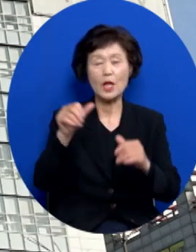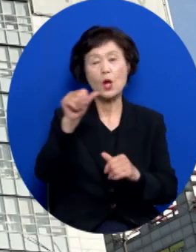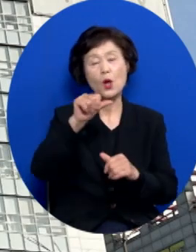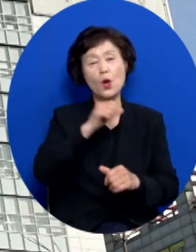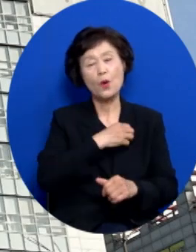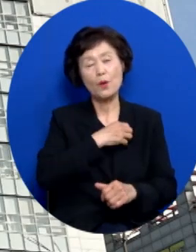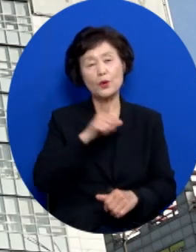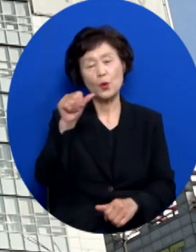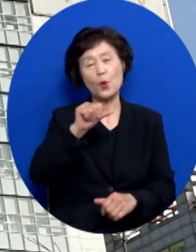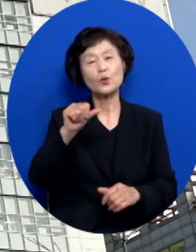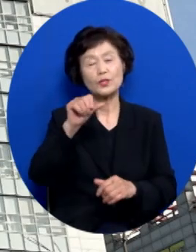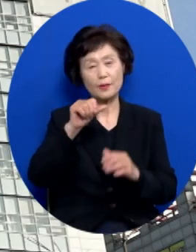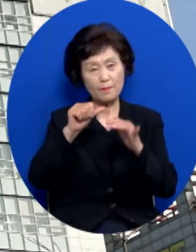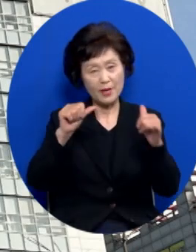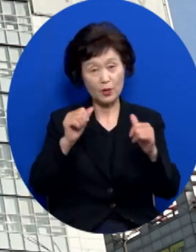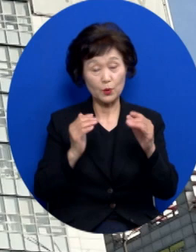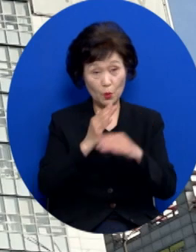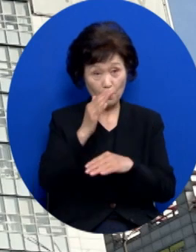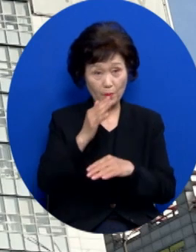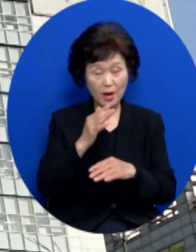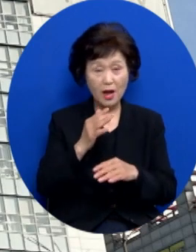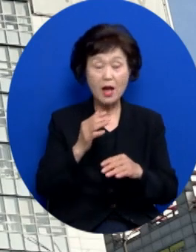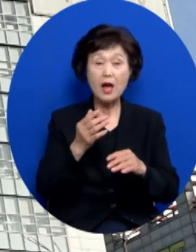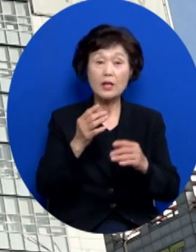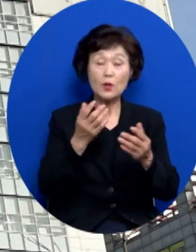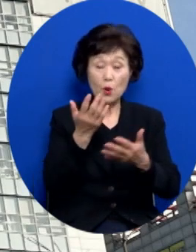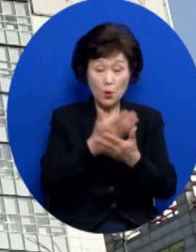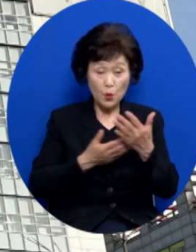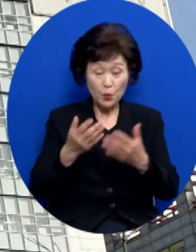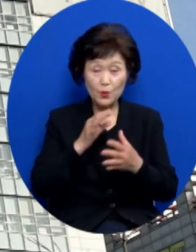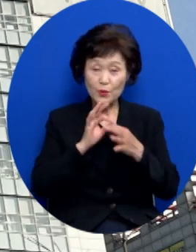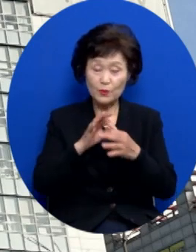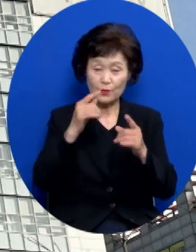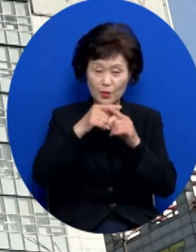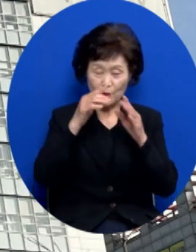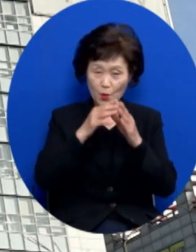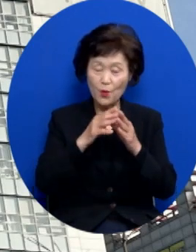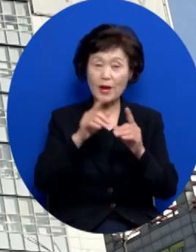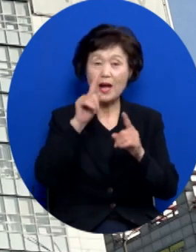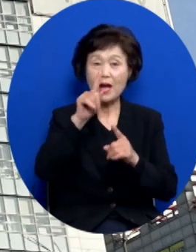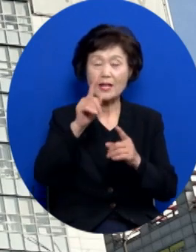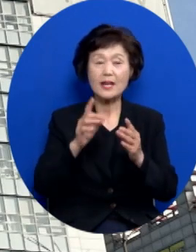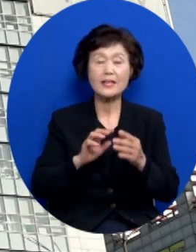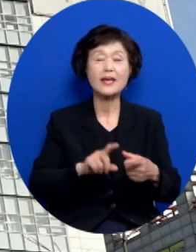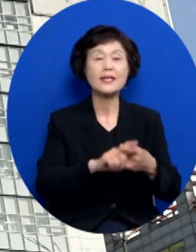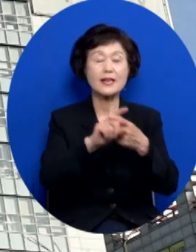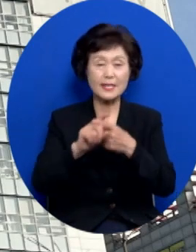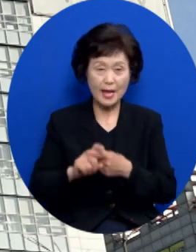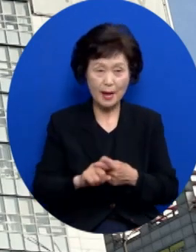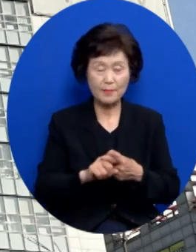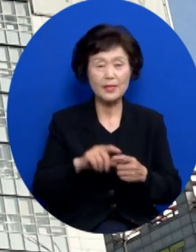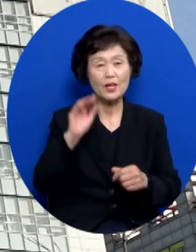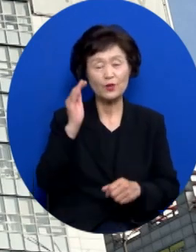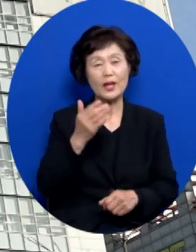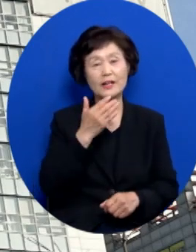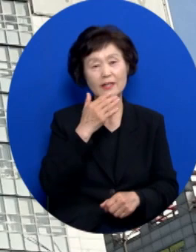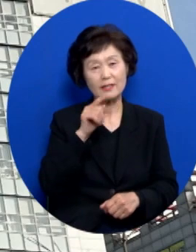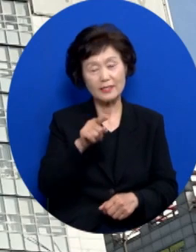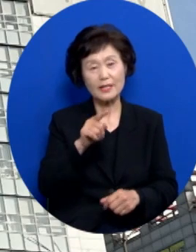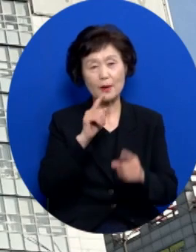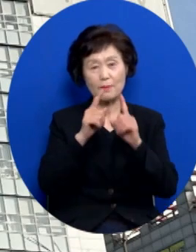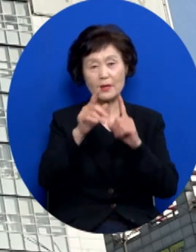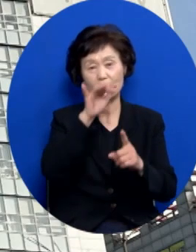커뮤니티의 탄생으로 수준 높은 자료 나눔과 교류를 통해 교회가 하나의 연합으로 나아갈 수 있는 초석이 될 것이라고 전했습니다.